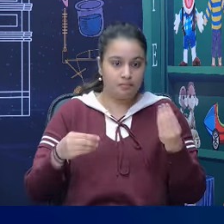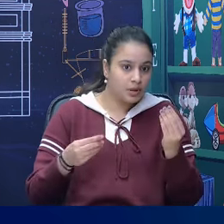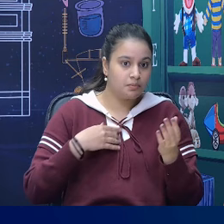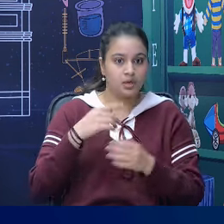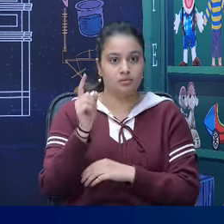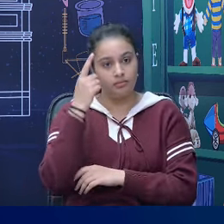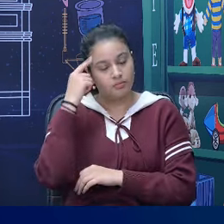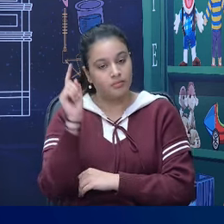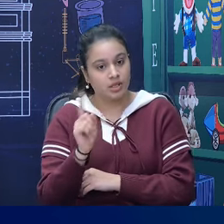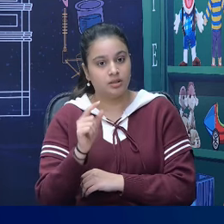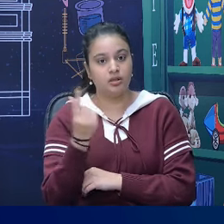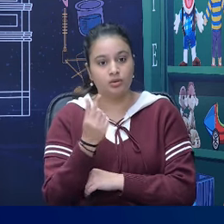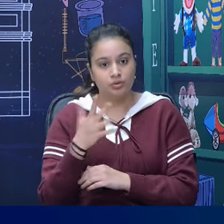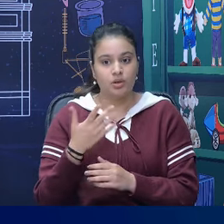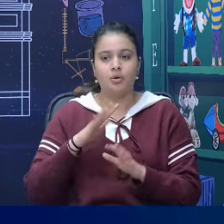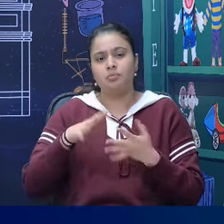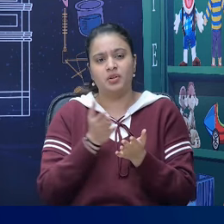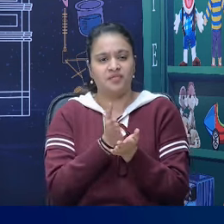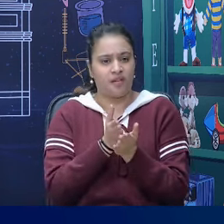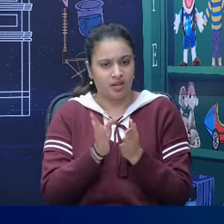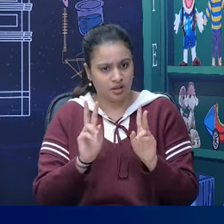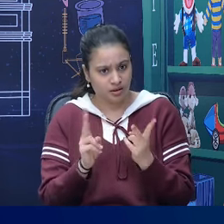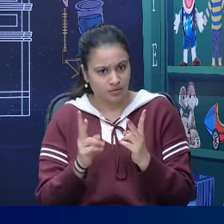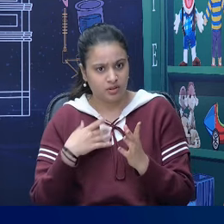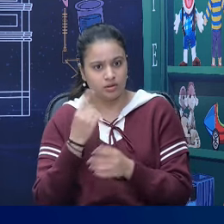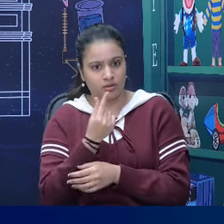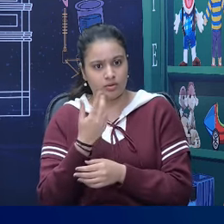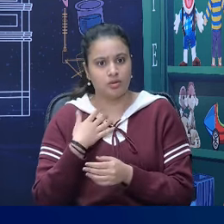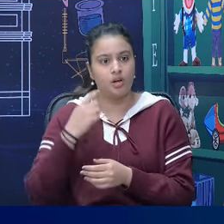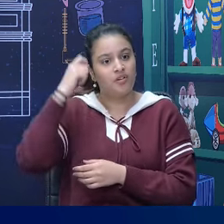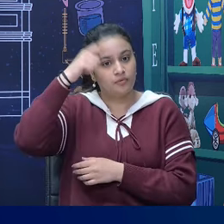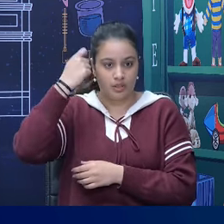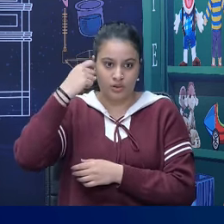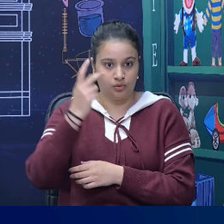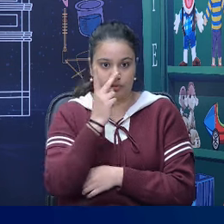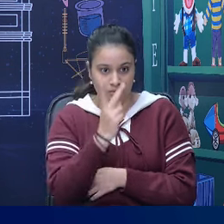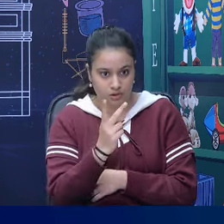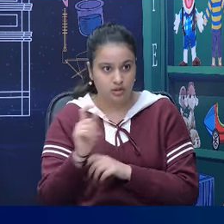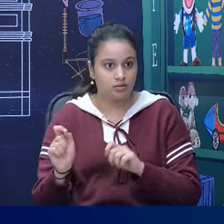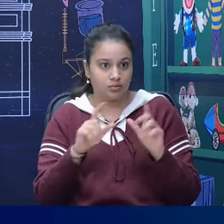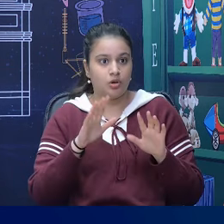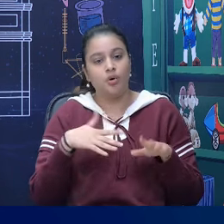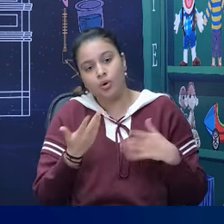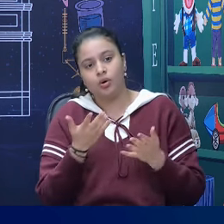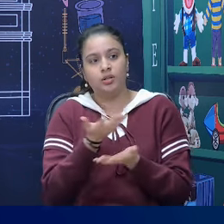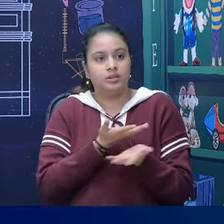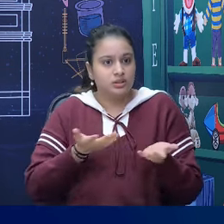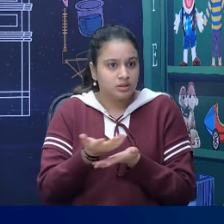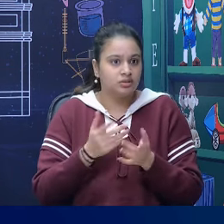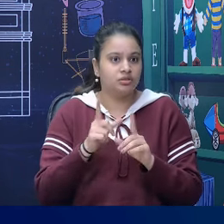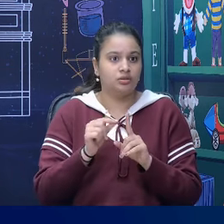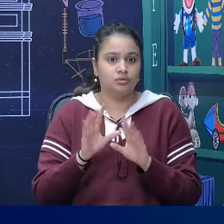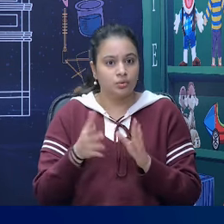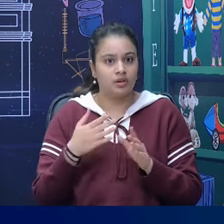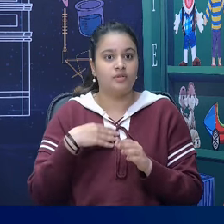या किसी और मेथड से इस्तेमाल करें जिसमें जैसे मान लीजिए कोई वीडियो दिखा रहे हैं आप या कोई और चर्चा कर रहे हैं तो उससे बेहतर है कि आप पहले